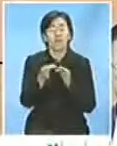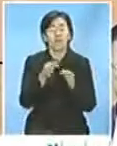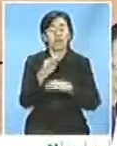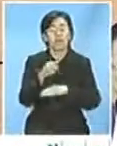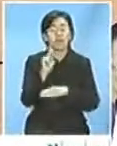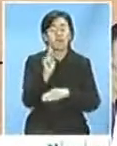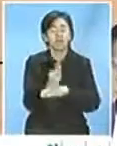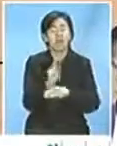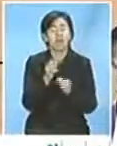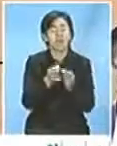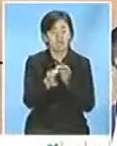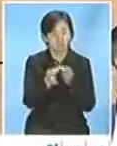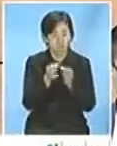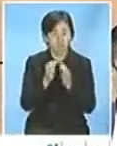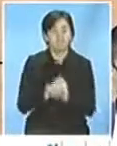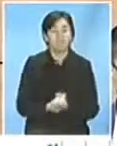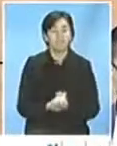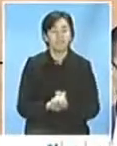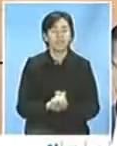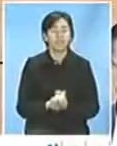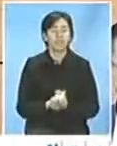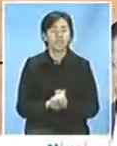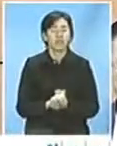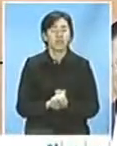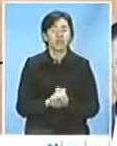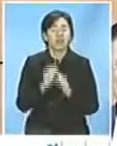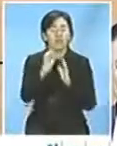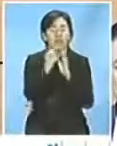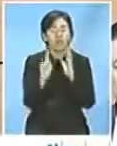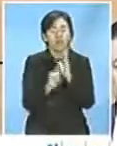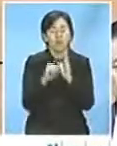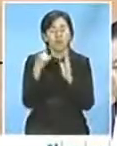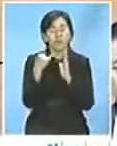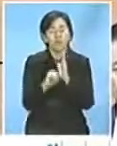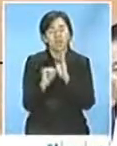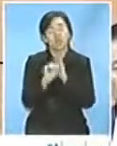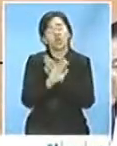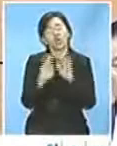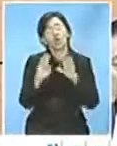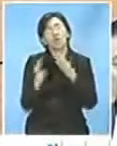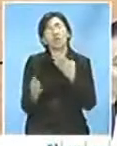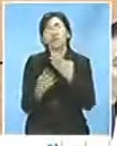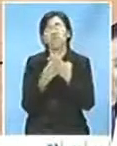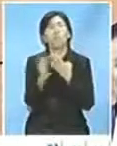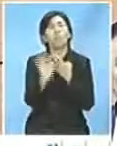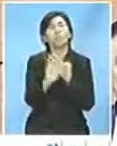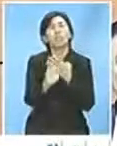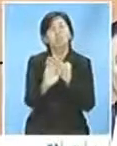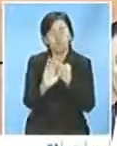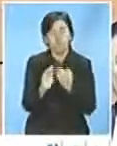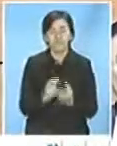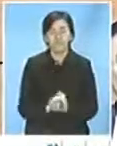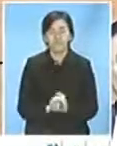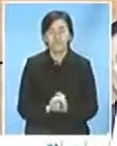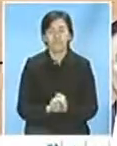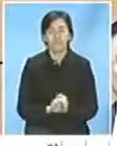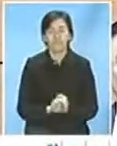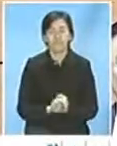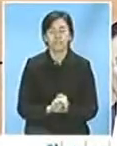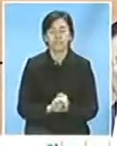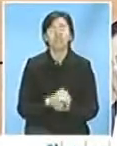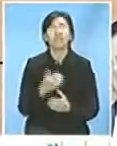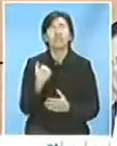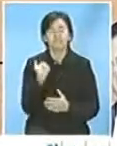ว่ามีการนิรโทษกรรมให้คนที่ถูกจับกุมนี้ในกรณีนี้เช่น